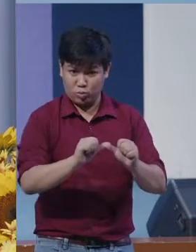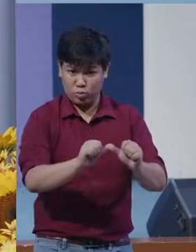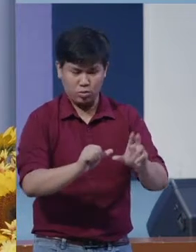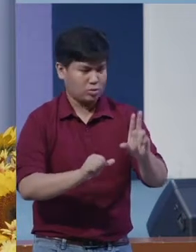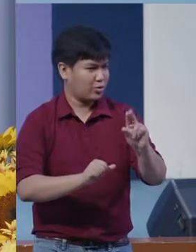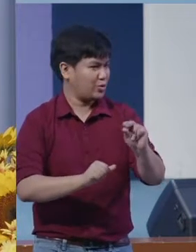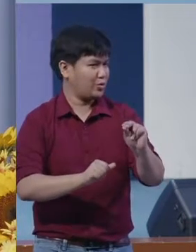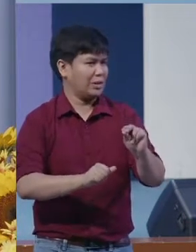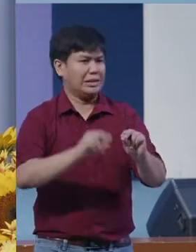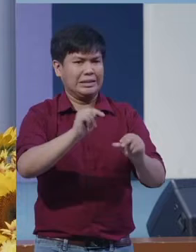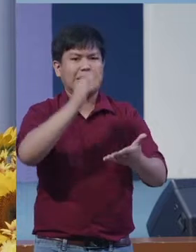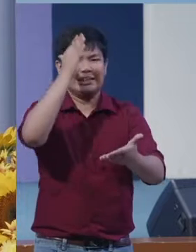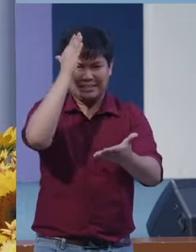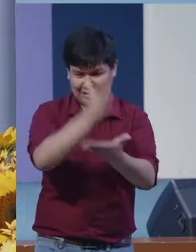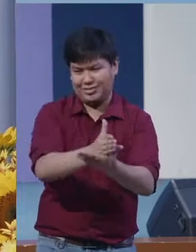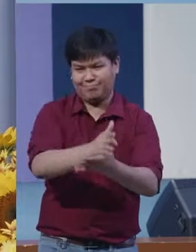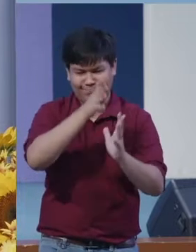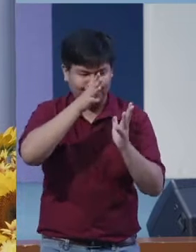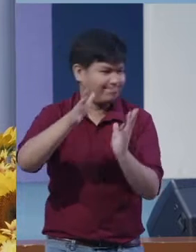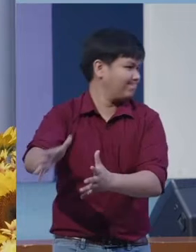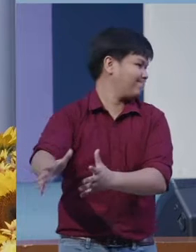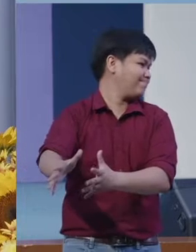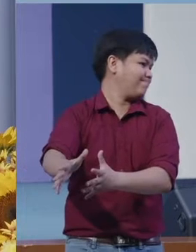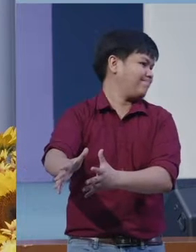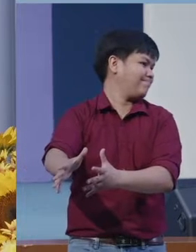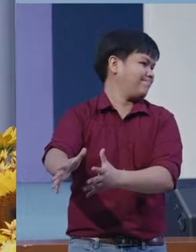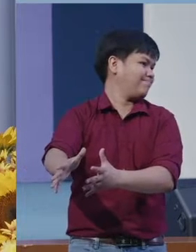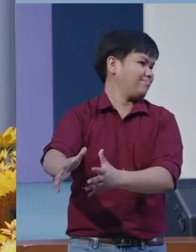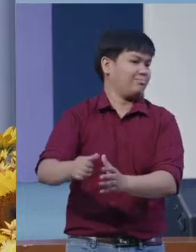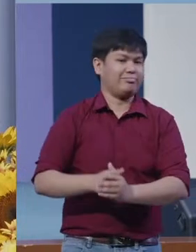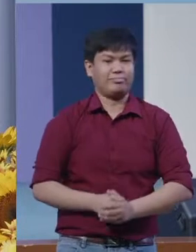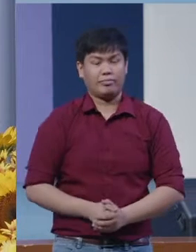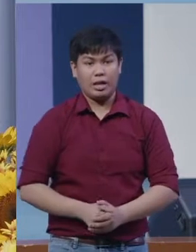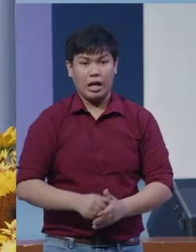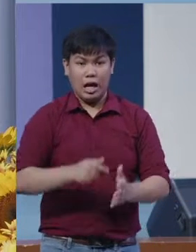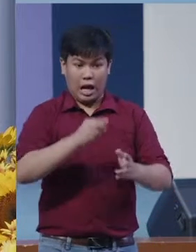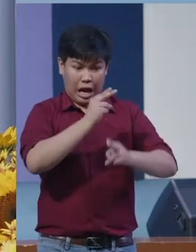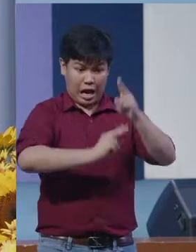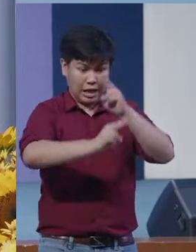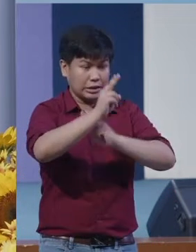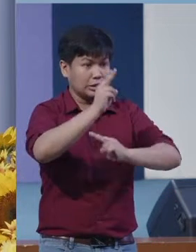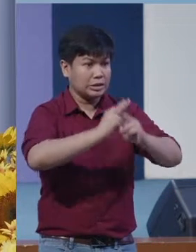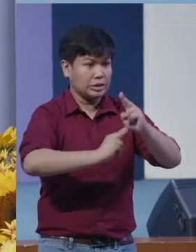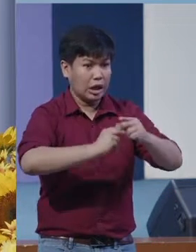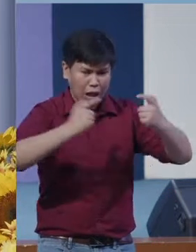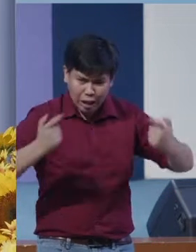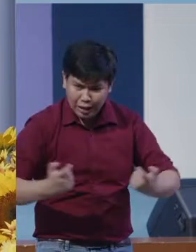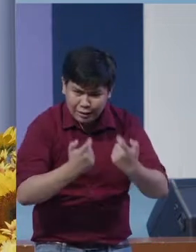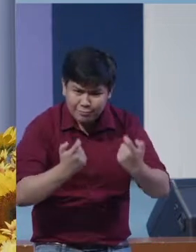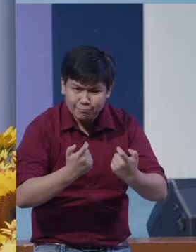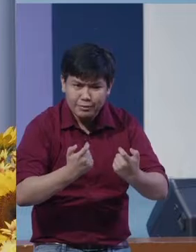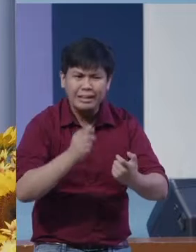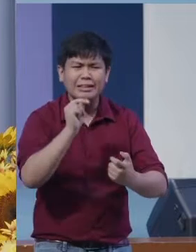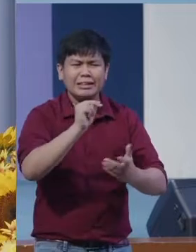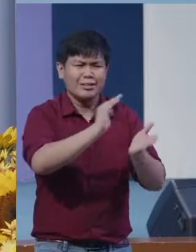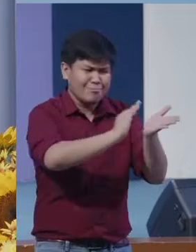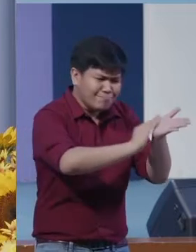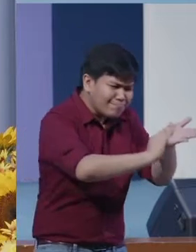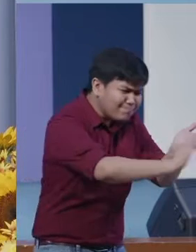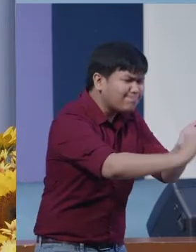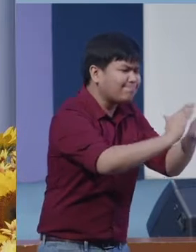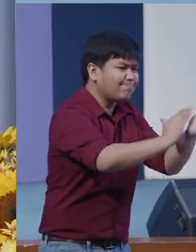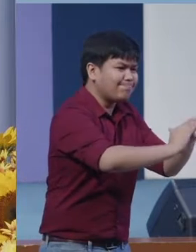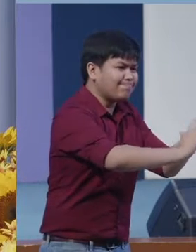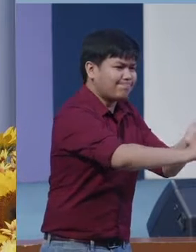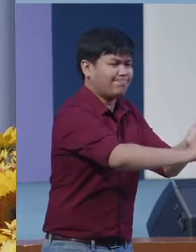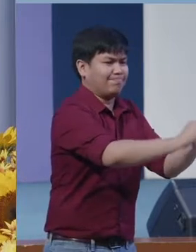niya sa verses 8 and 9, no? Cleanse your hands, you sinners, and purify your